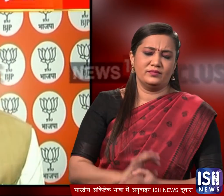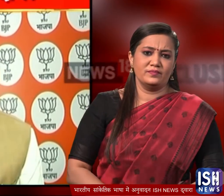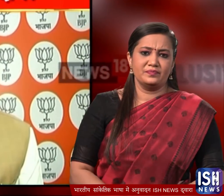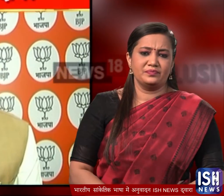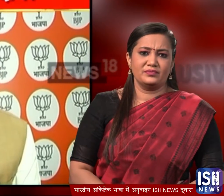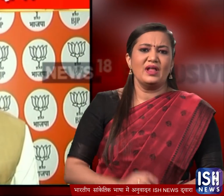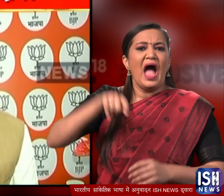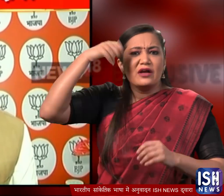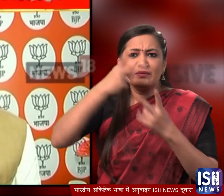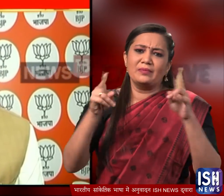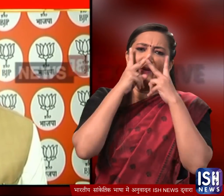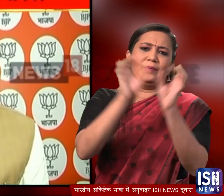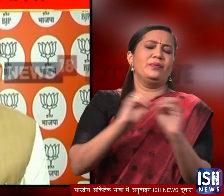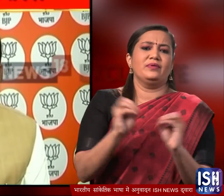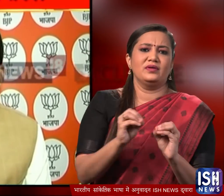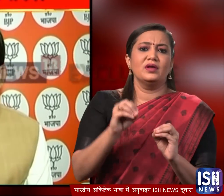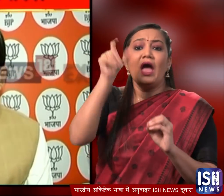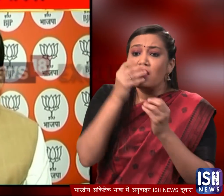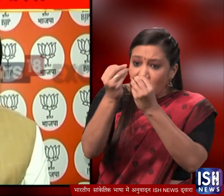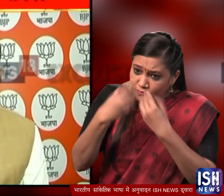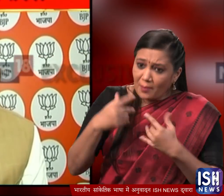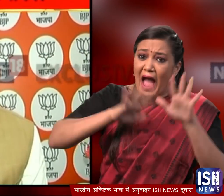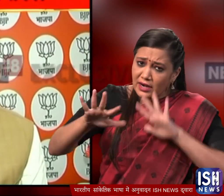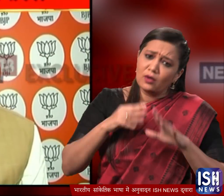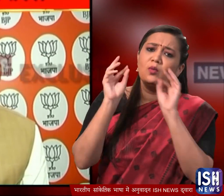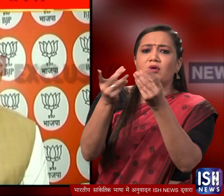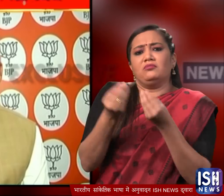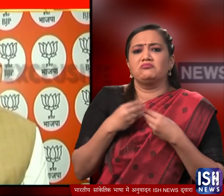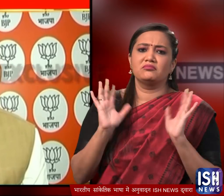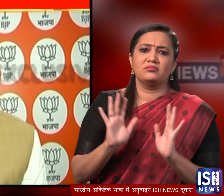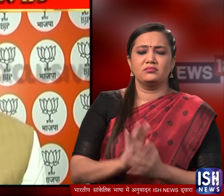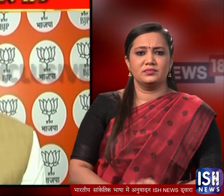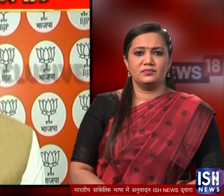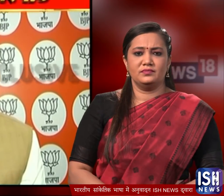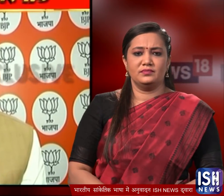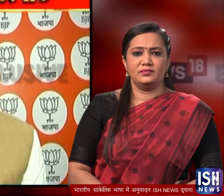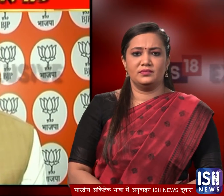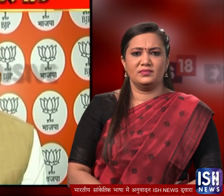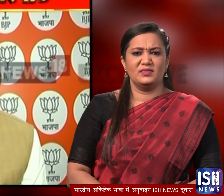पता, मैं फिल्मों में देखता नहीं। आपने बताया कोई एक्टर है,